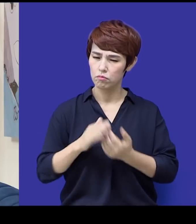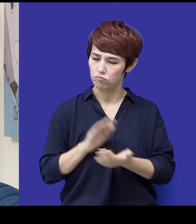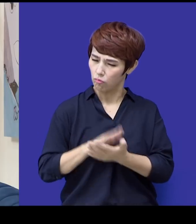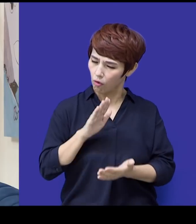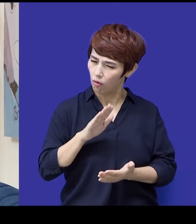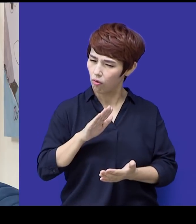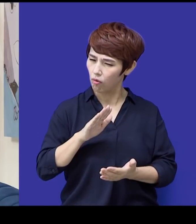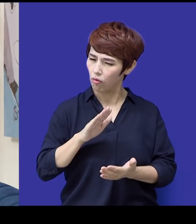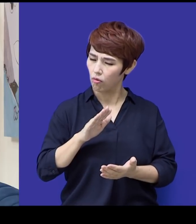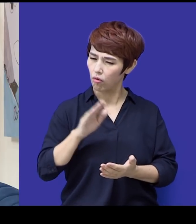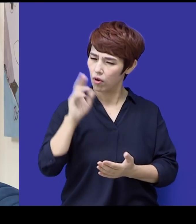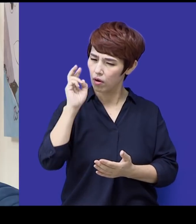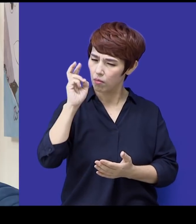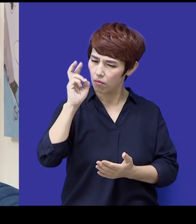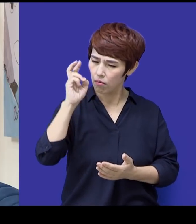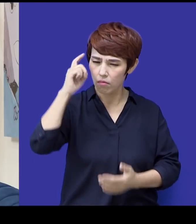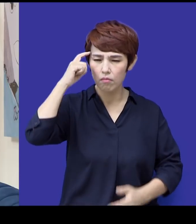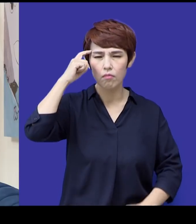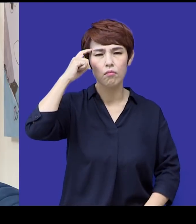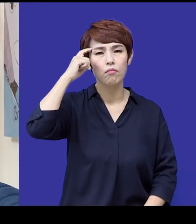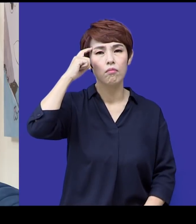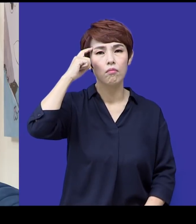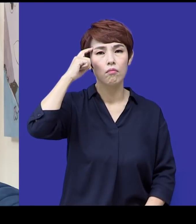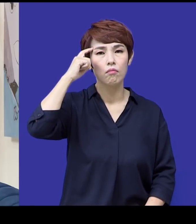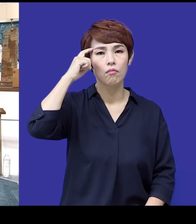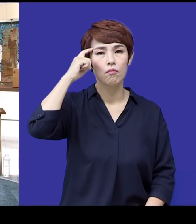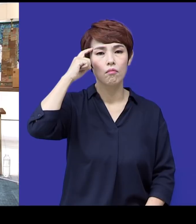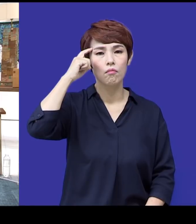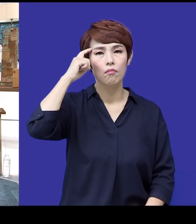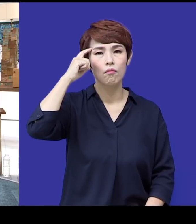몸이 더워져서 이렇게 후끈후끈한가 보다 했는데